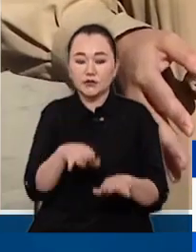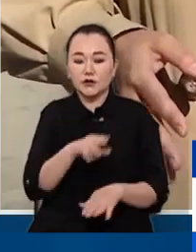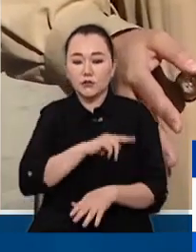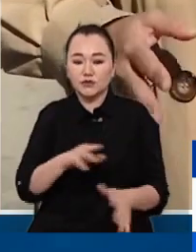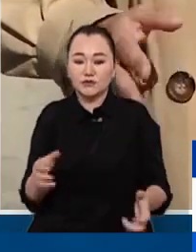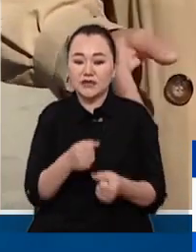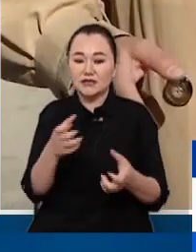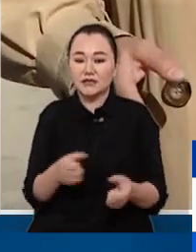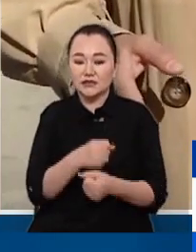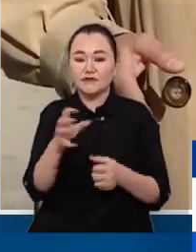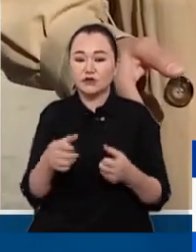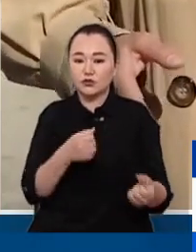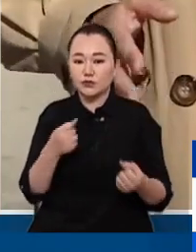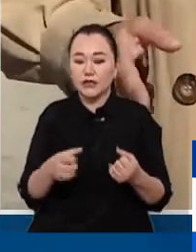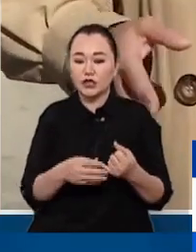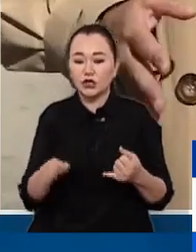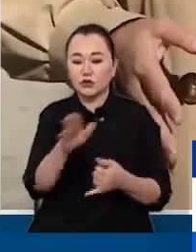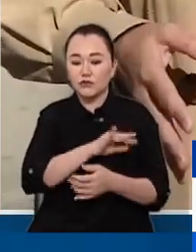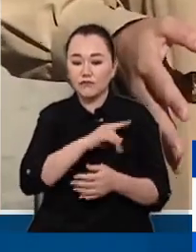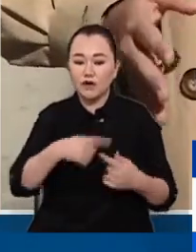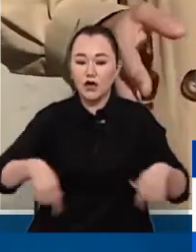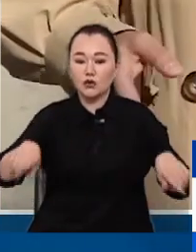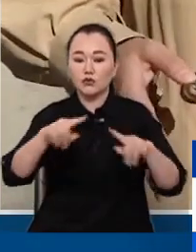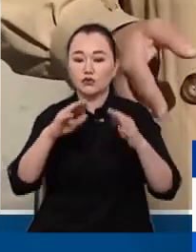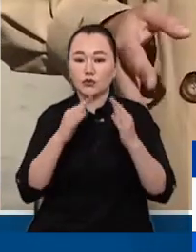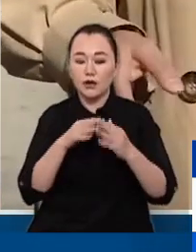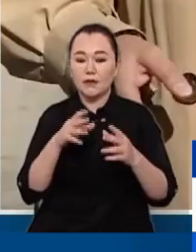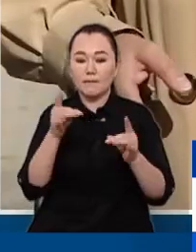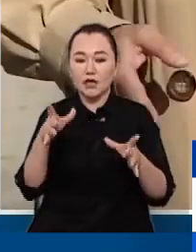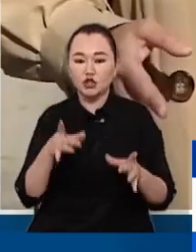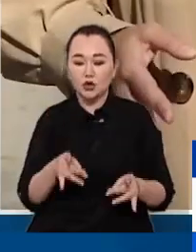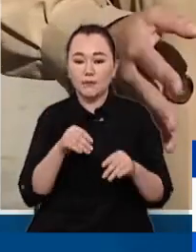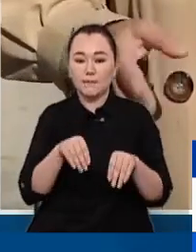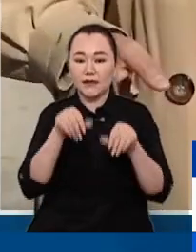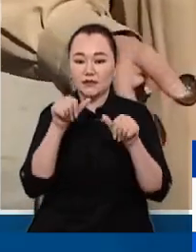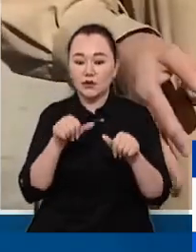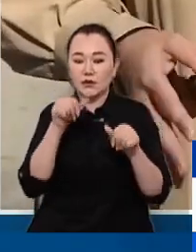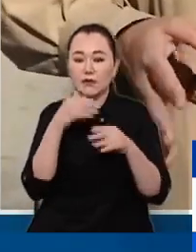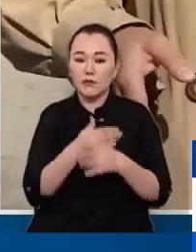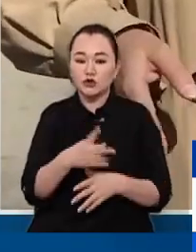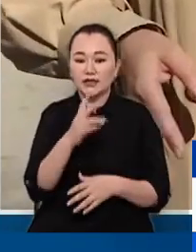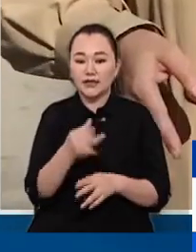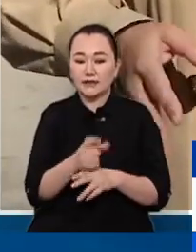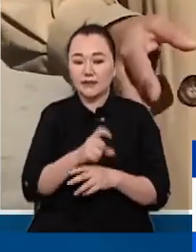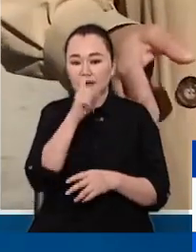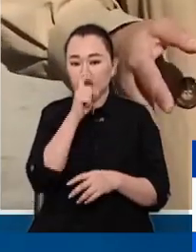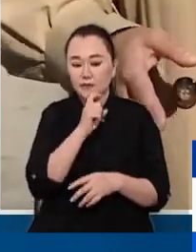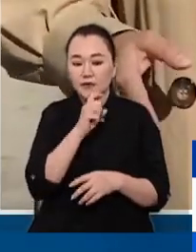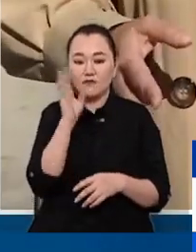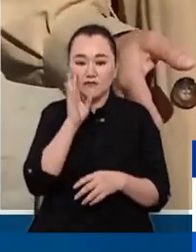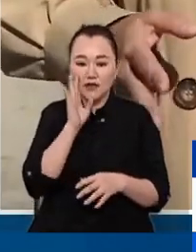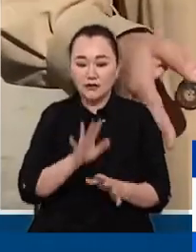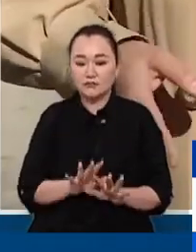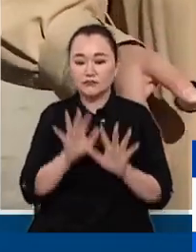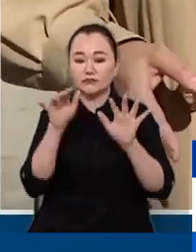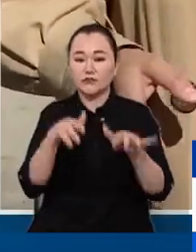работают спасатели. Они укрепляют территорию вокруг домов мешками с песком. Правда, поможет ли это, непонятно, ведь уровень воды